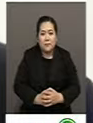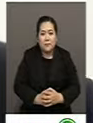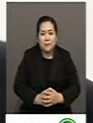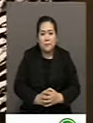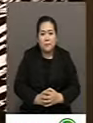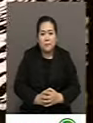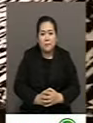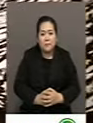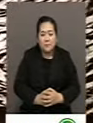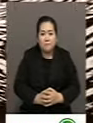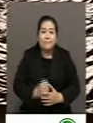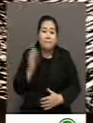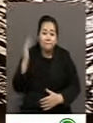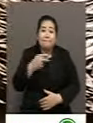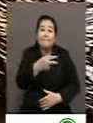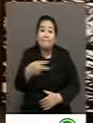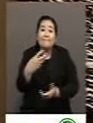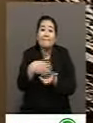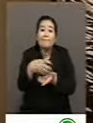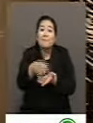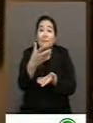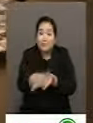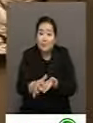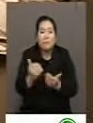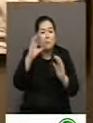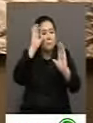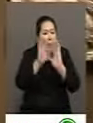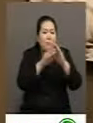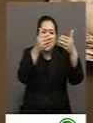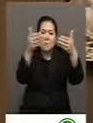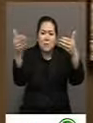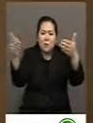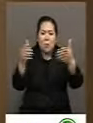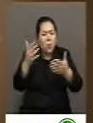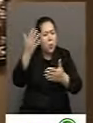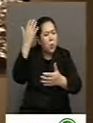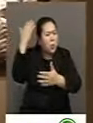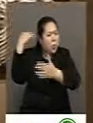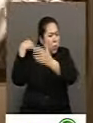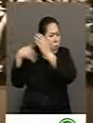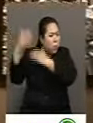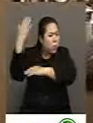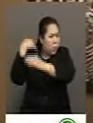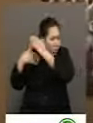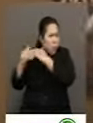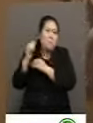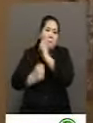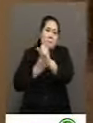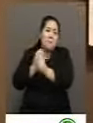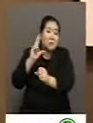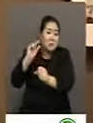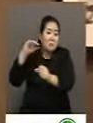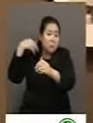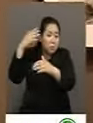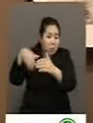happiness. Mm-hmm. นี่คือสิ่งที่ทำให้ผลงานของเขาอยู่เหนือกาลเวลาถึงแม้ว่าบางภาพจะผ่านมาแล้วกว่า30ปี